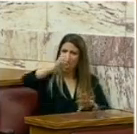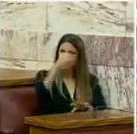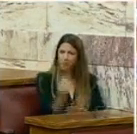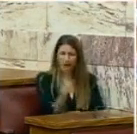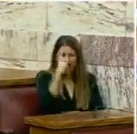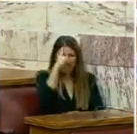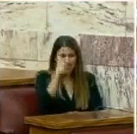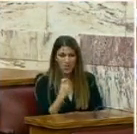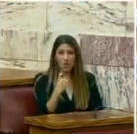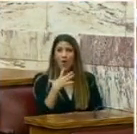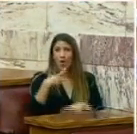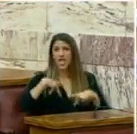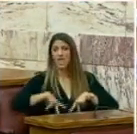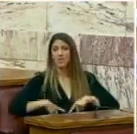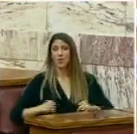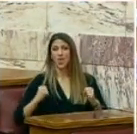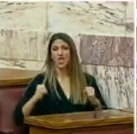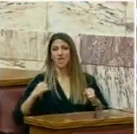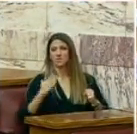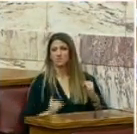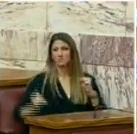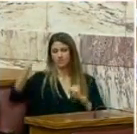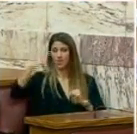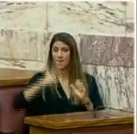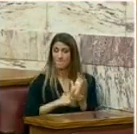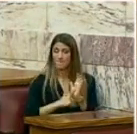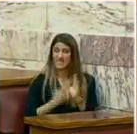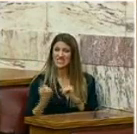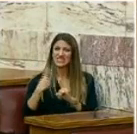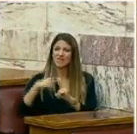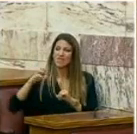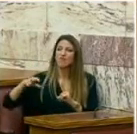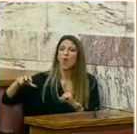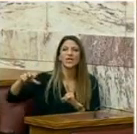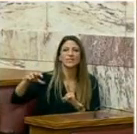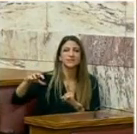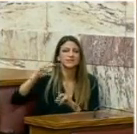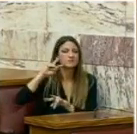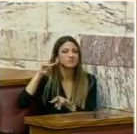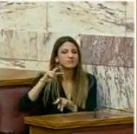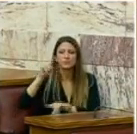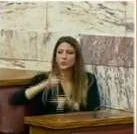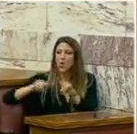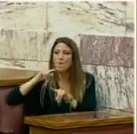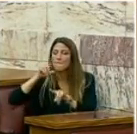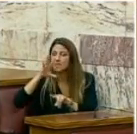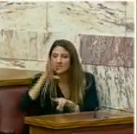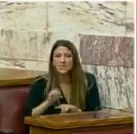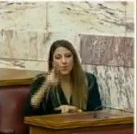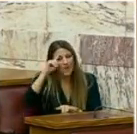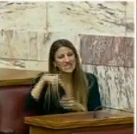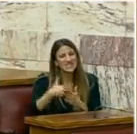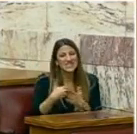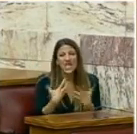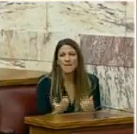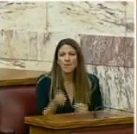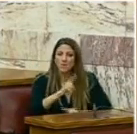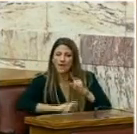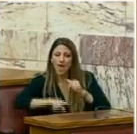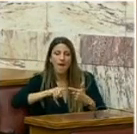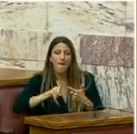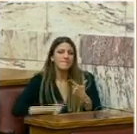από το Υπουργείο, από την πολιτική ηγεσία και από τους εποπτευόμενους φορείς του Υπουργείου για το ποια είναι τα πραγματικά δεδομένα, ποιες είναι οι